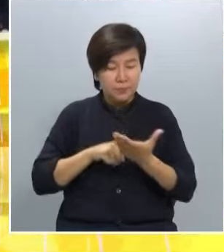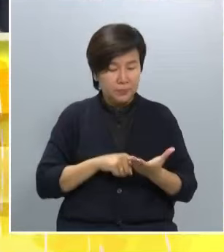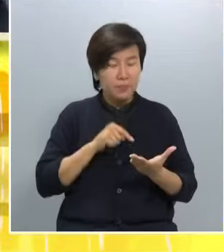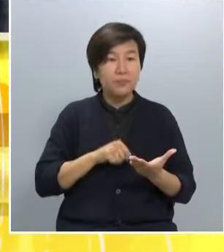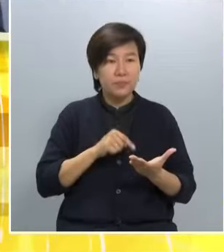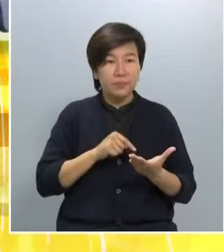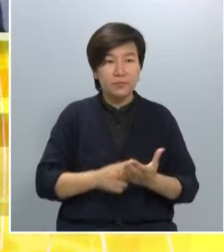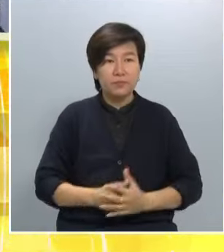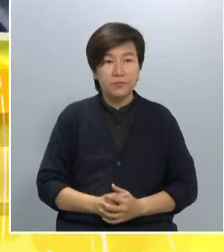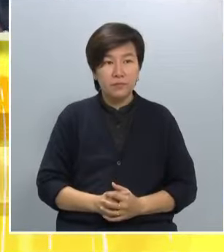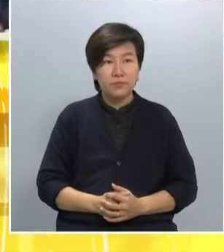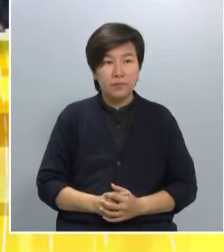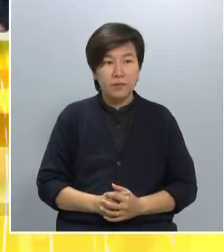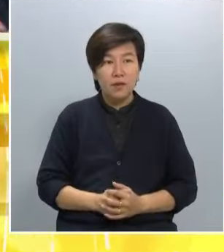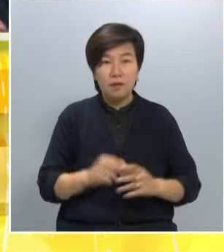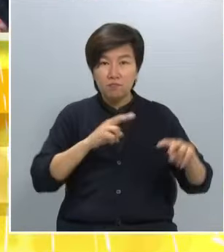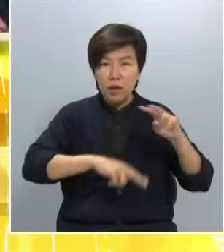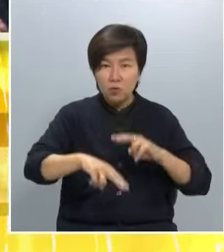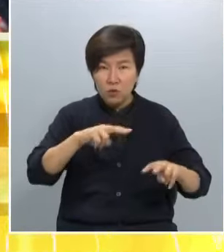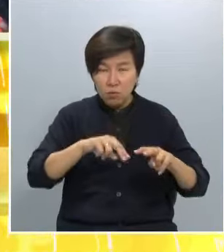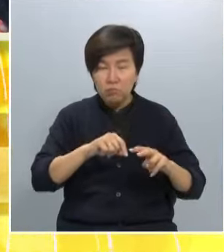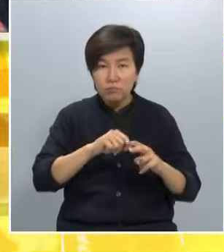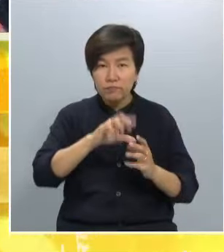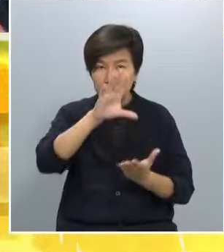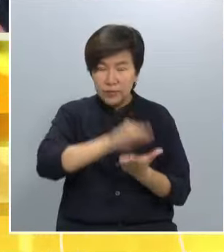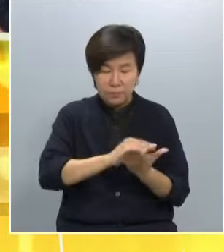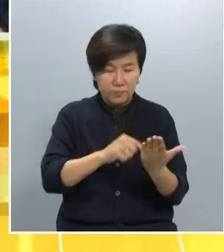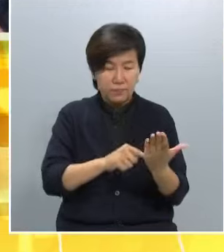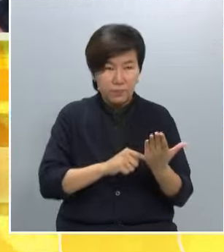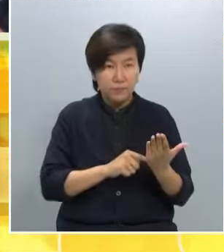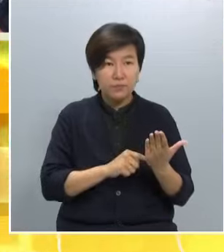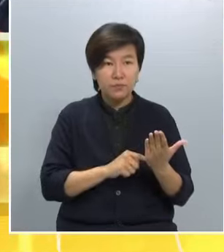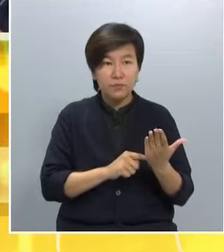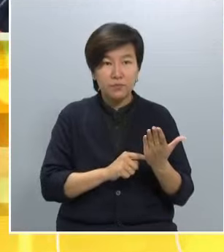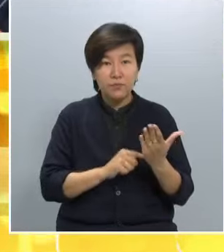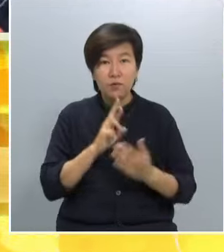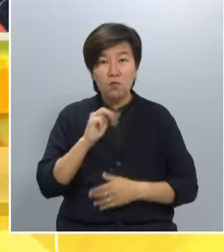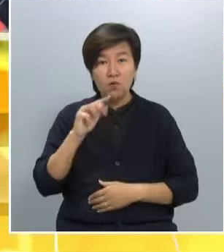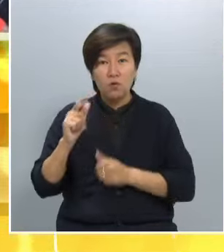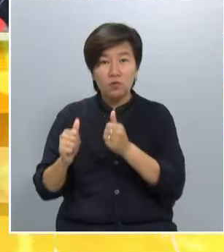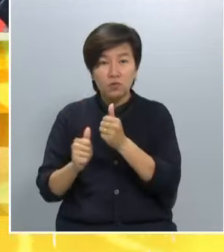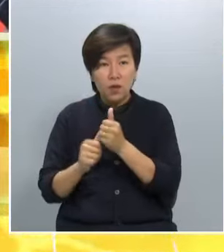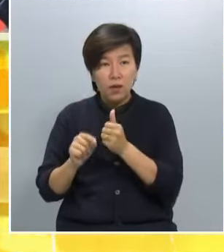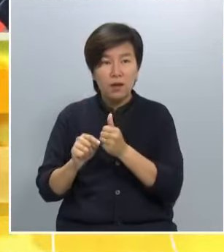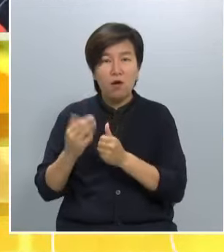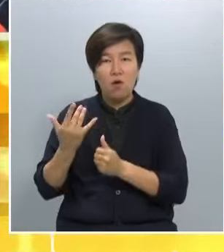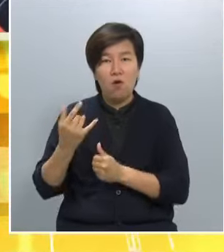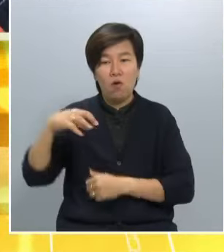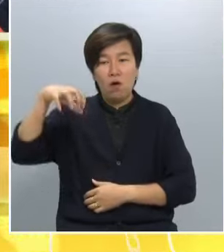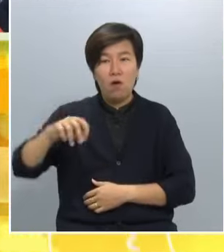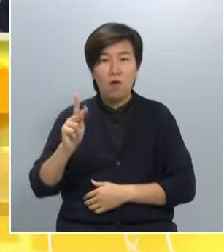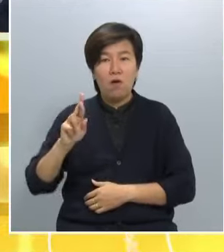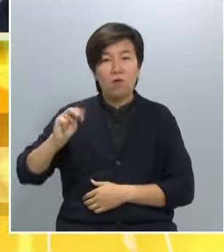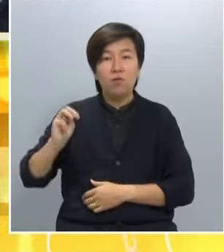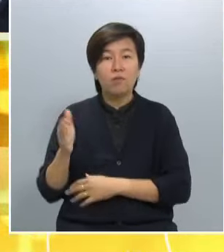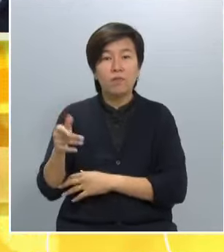ช่วยแล้วนะคะว่าผลที่ให้ไปตรวจสอบเป็นยังไงแต่ว่าท่านรัฐมนตรีช่วยอรรถกรบอกจะให้กรมประมงเป็นผู้แถลงอย่างเป็นทางการกับพี่